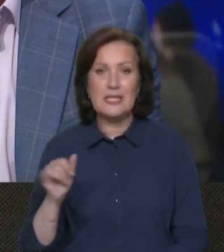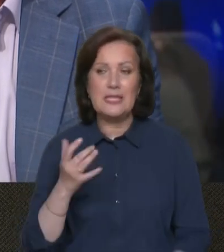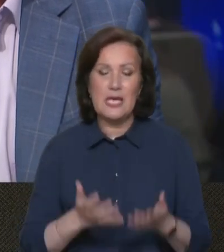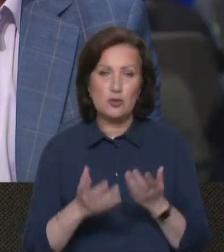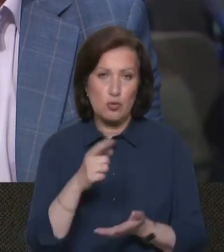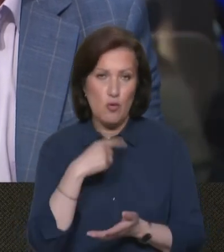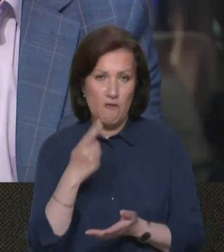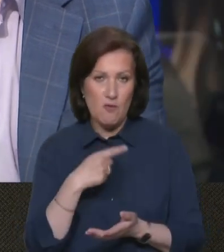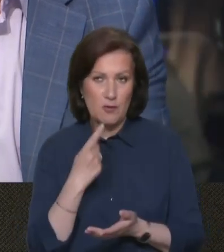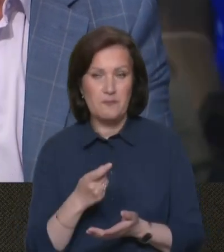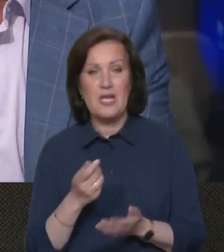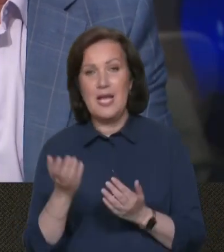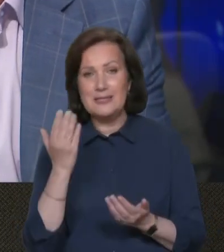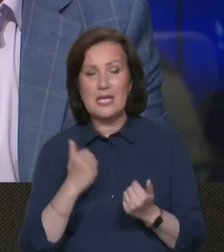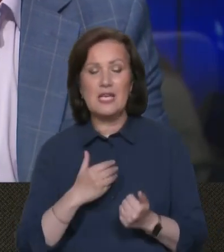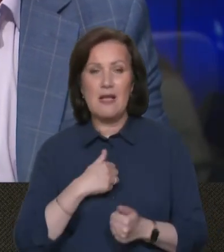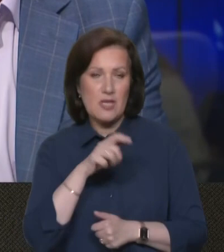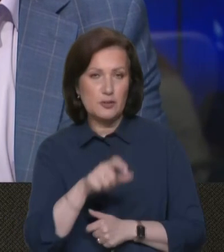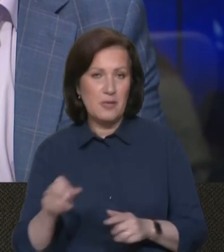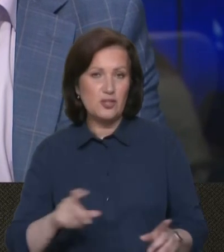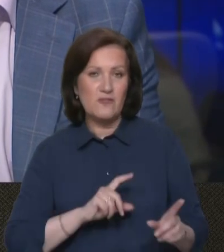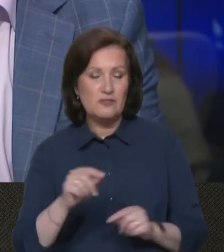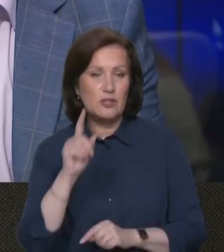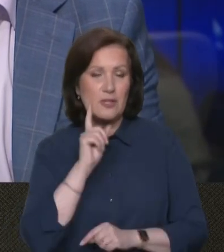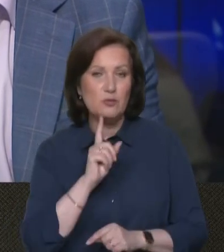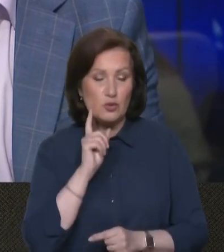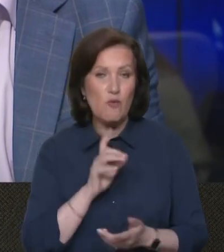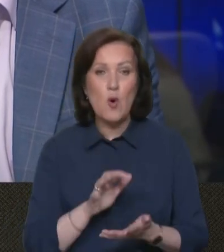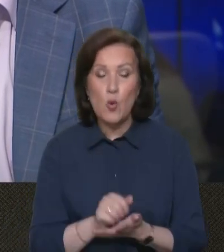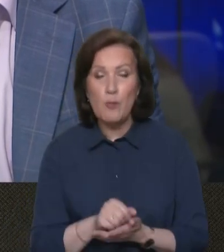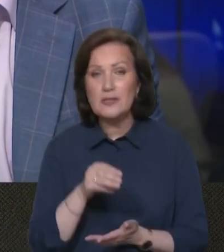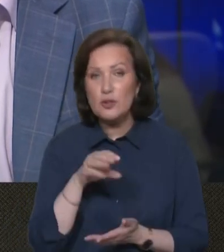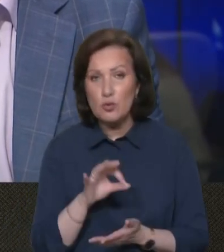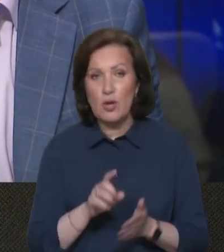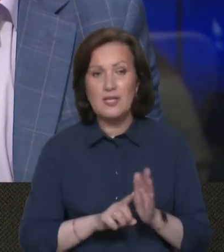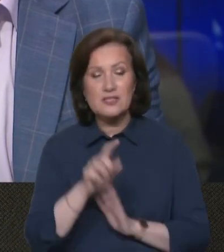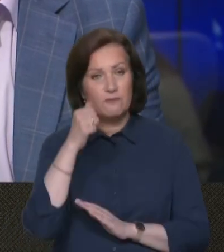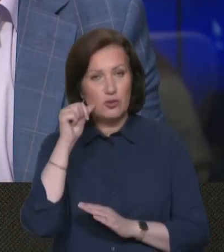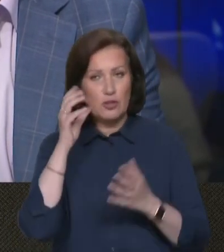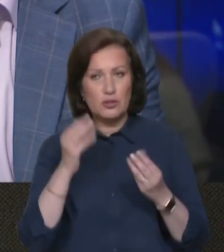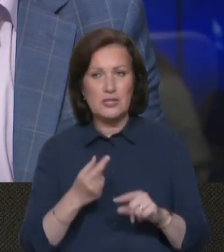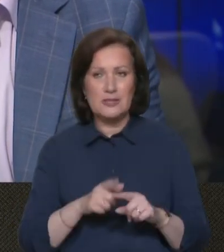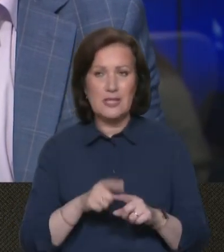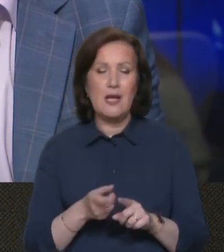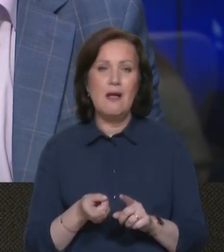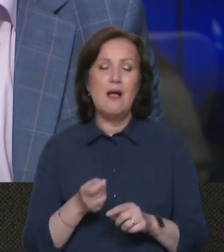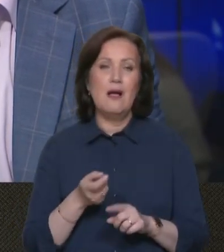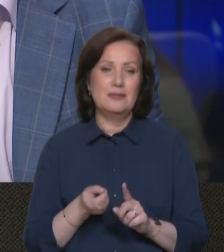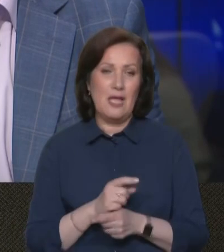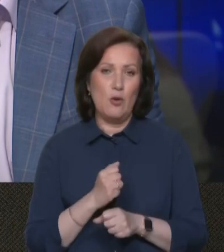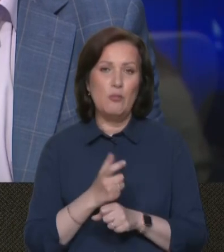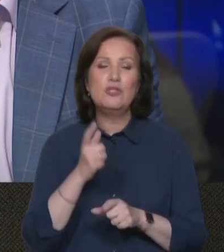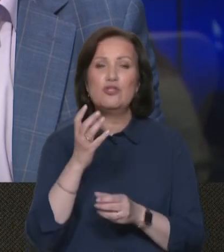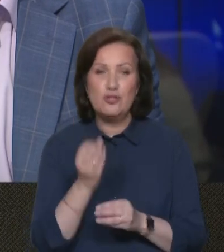якщо ми говоримо і закликаємо наших мешканців виїжджати з тимчасової окупації, то з вчорашнього дня це стало робити ще